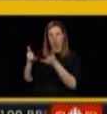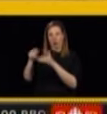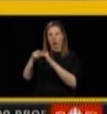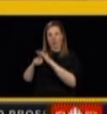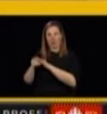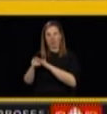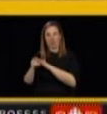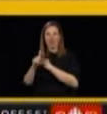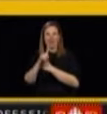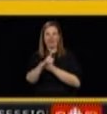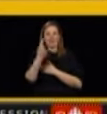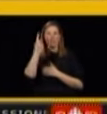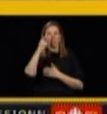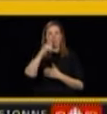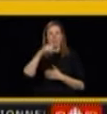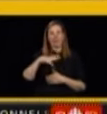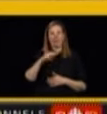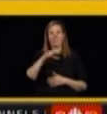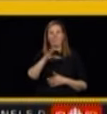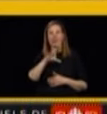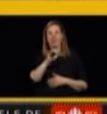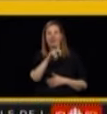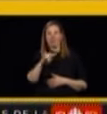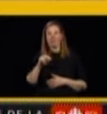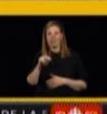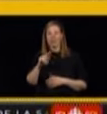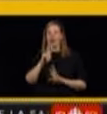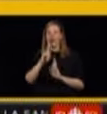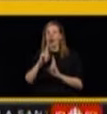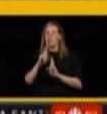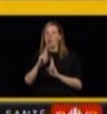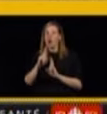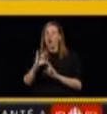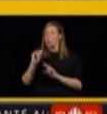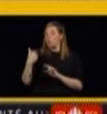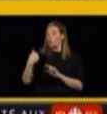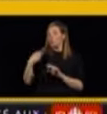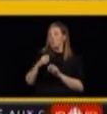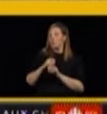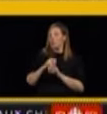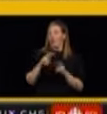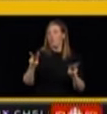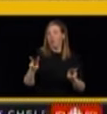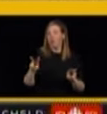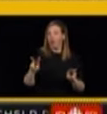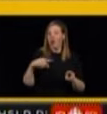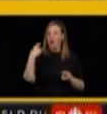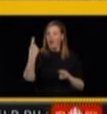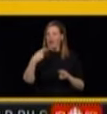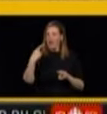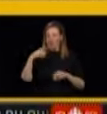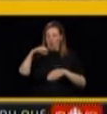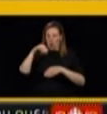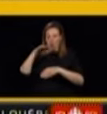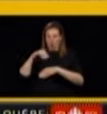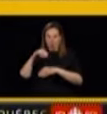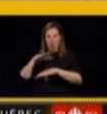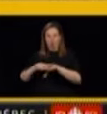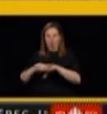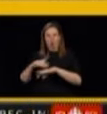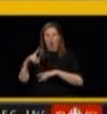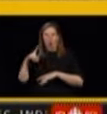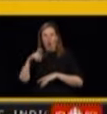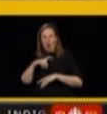Danielle McCann. Un rapport publié jeudi révèle que plus de deux tiers des patients en oncologie ont subi un report